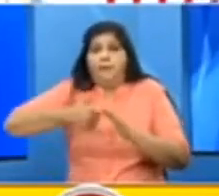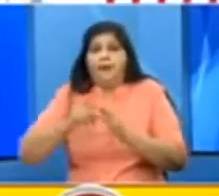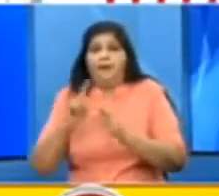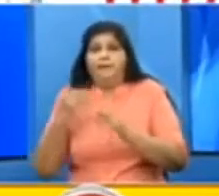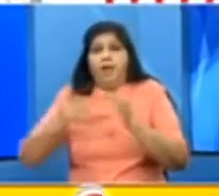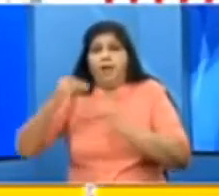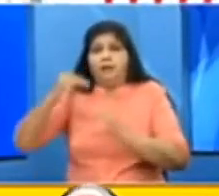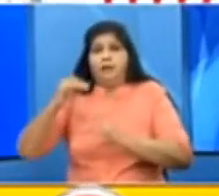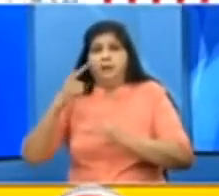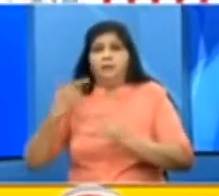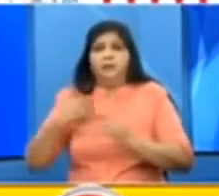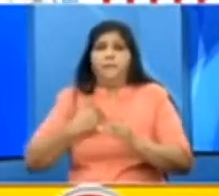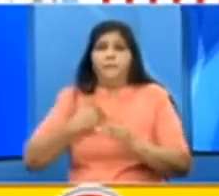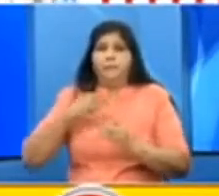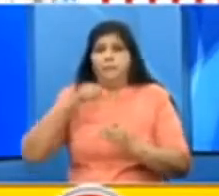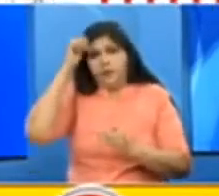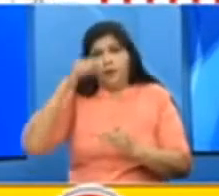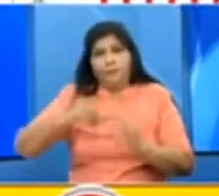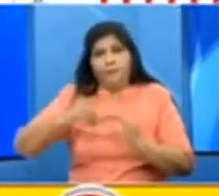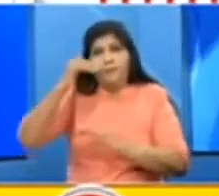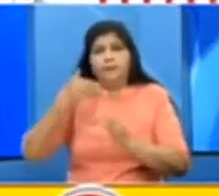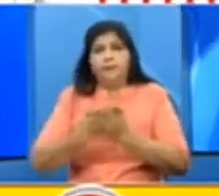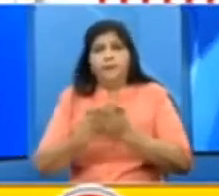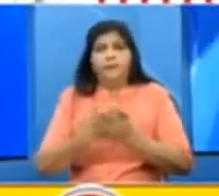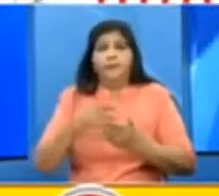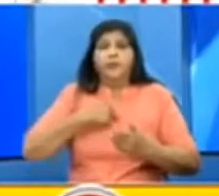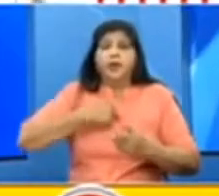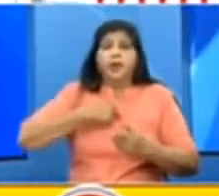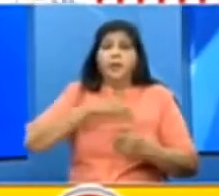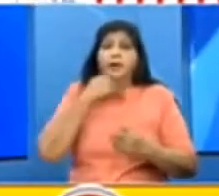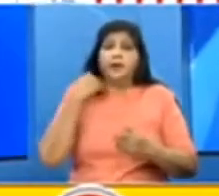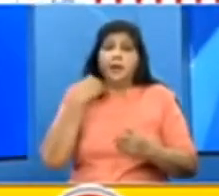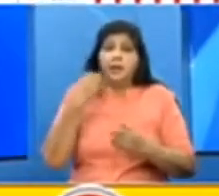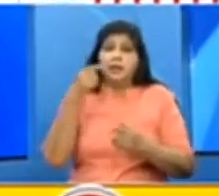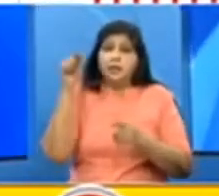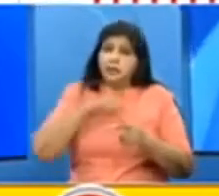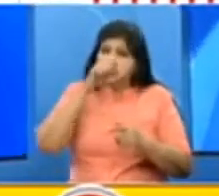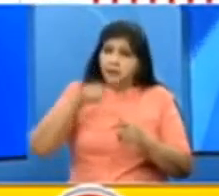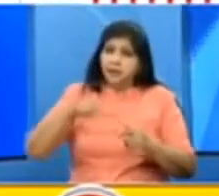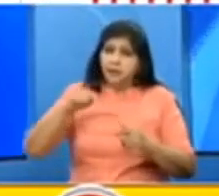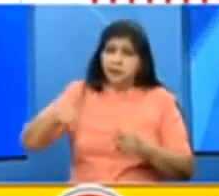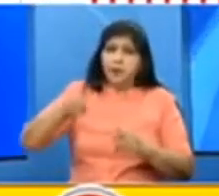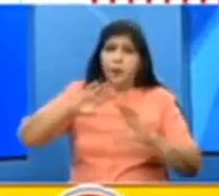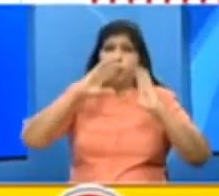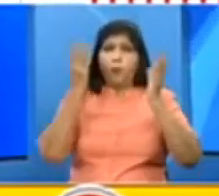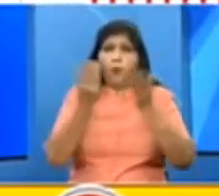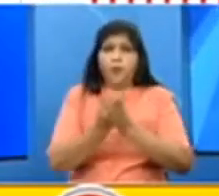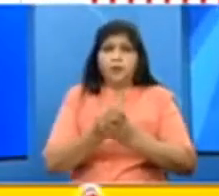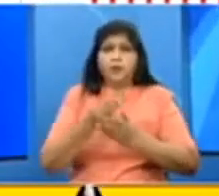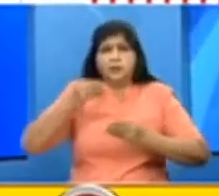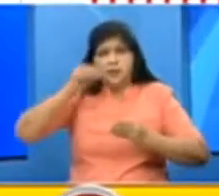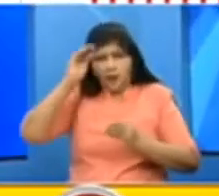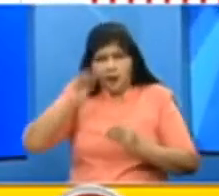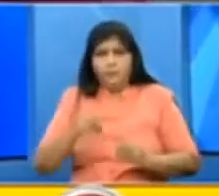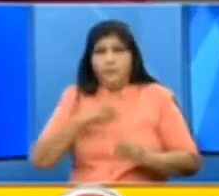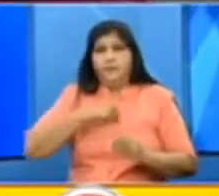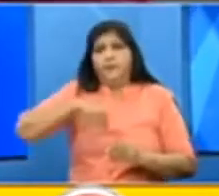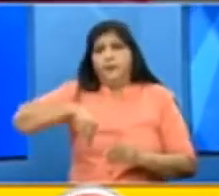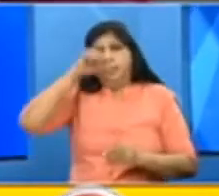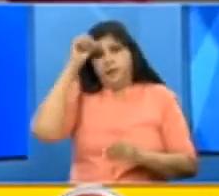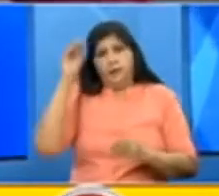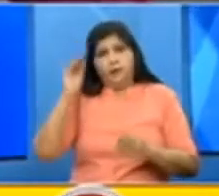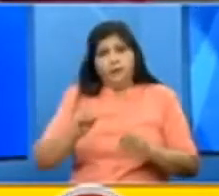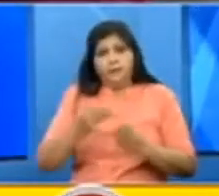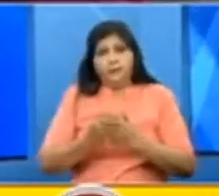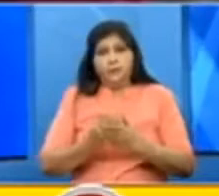में कोरोना से मृत्यु दर भी दुनिया के ज्यादातर देशों से काफी कम है। निश्चित रूप